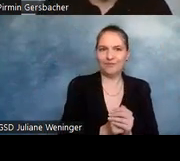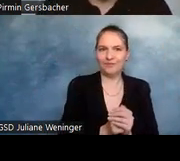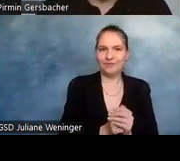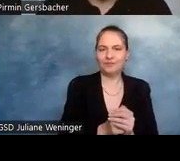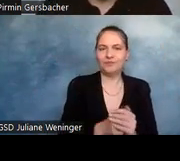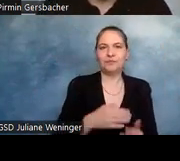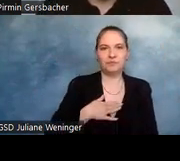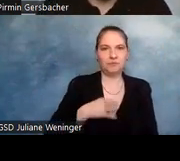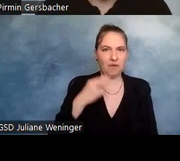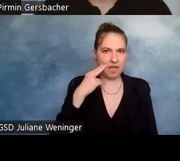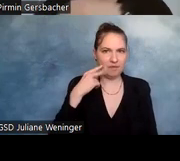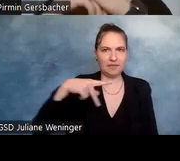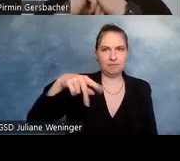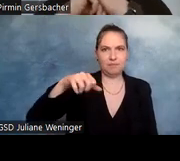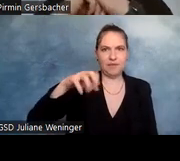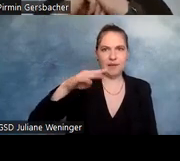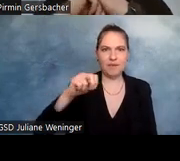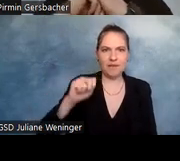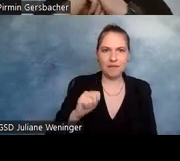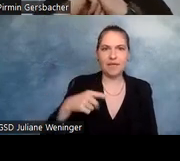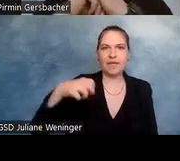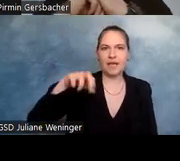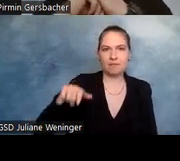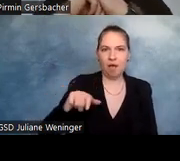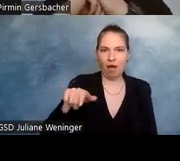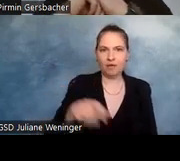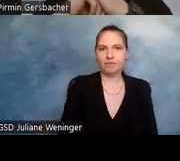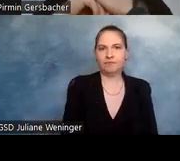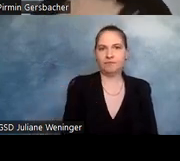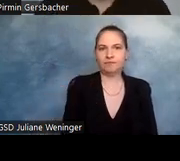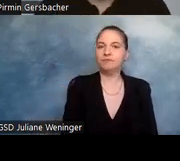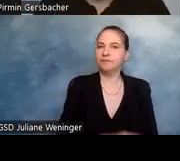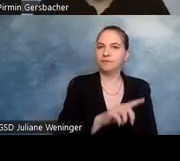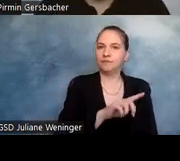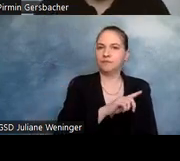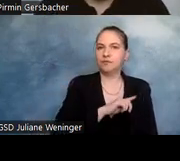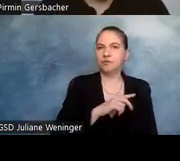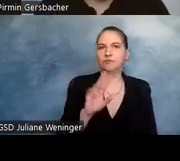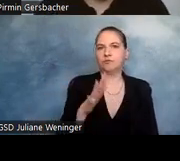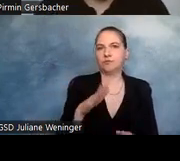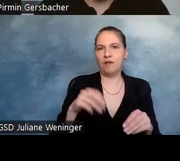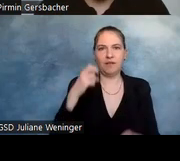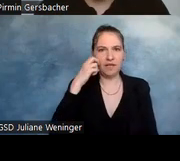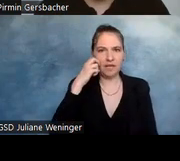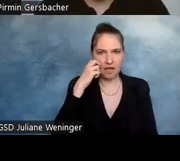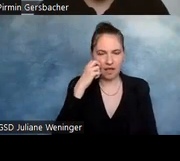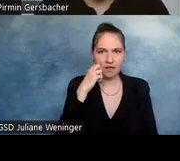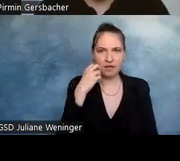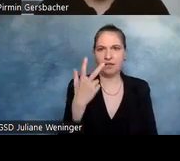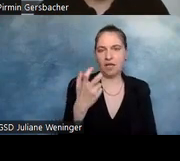Genau, erstmal zu mir. Mein Name ist Kirmin Gersbacher. Ich bin Anfang 30, habe braune Haare, einen